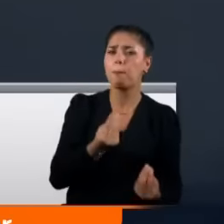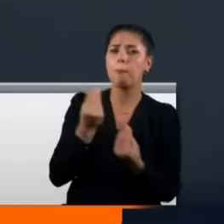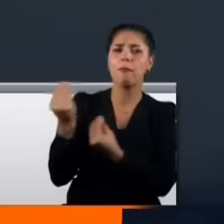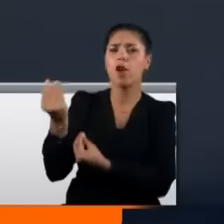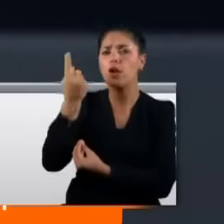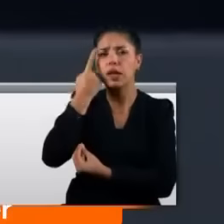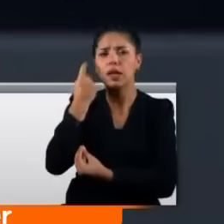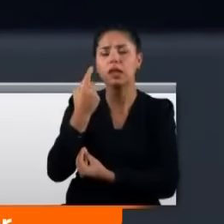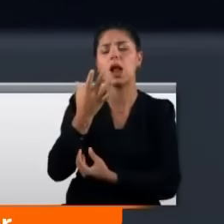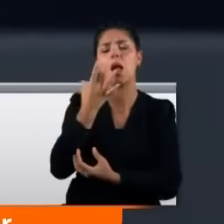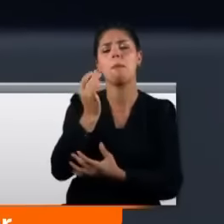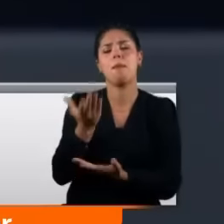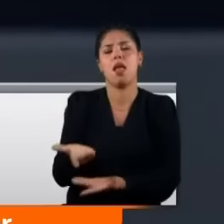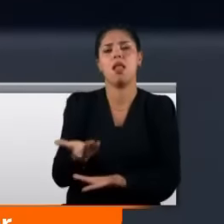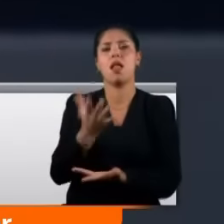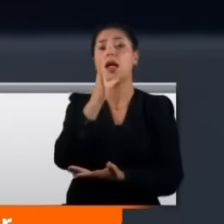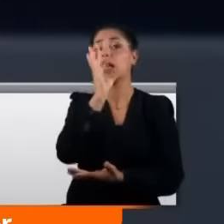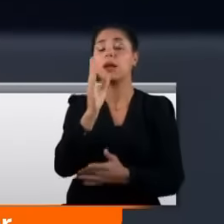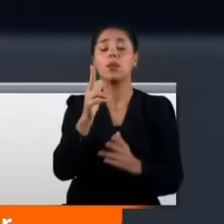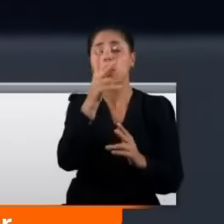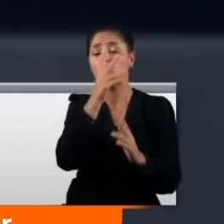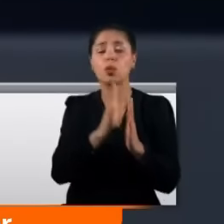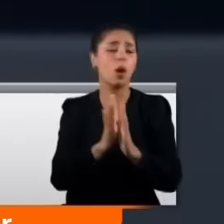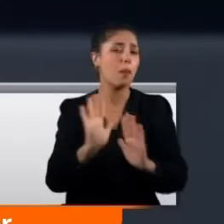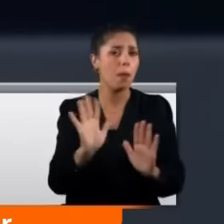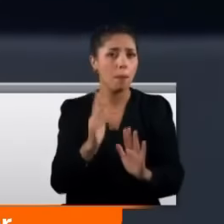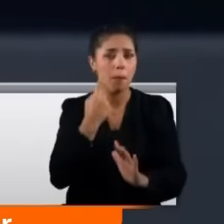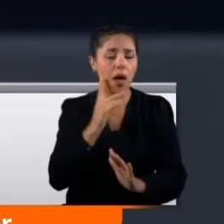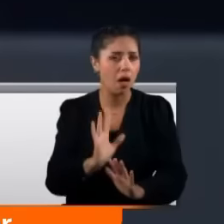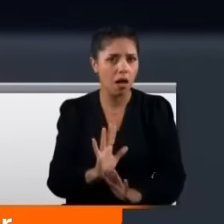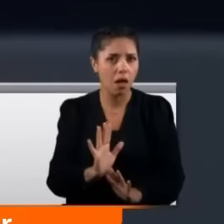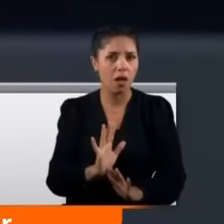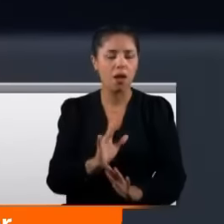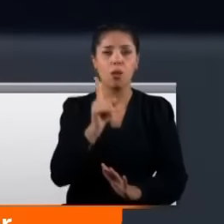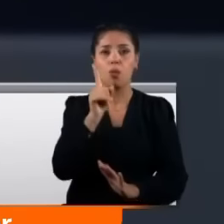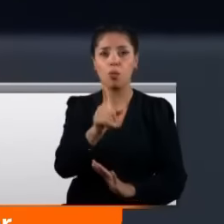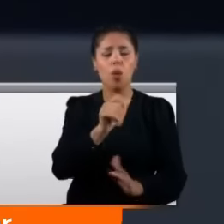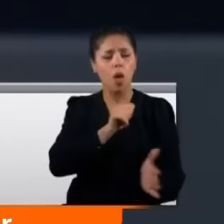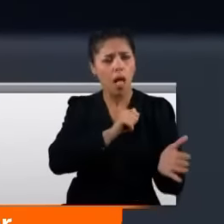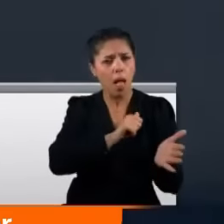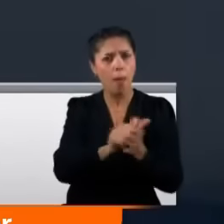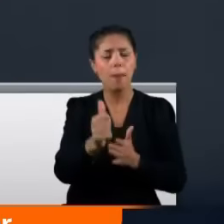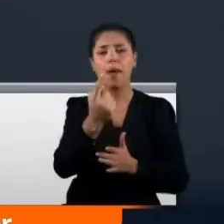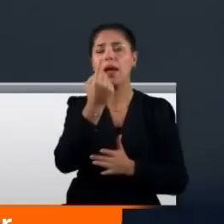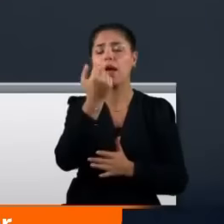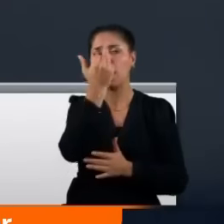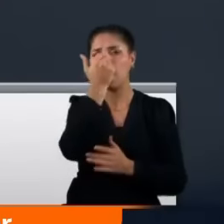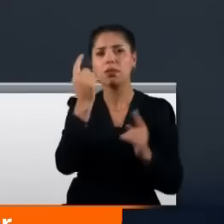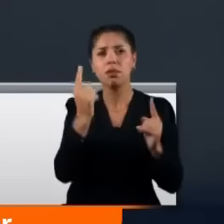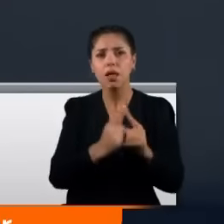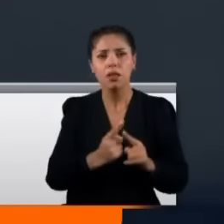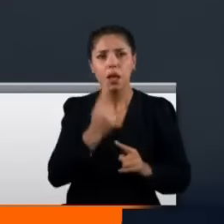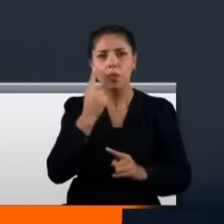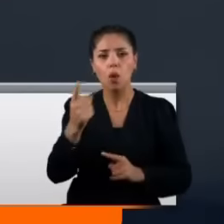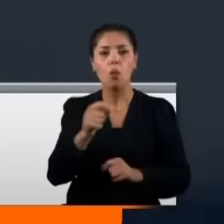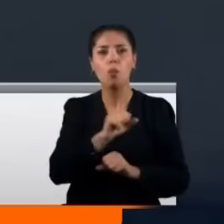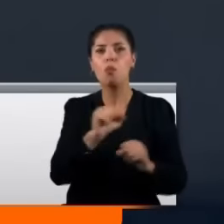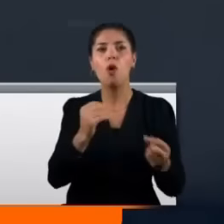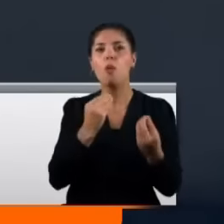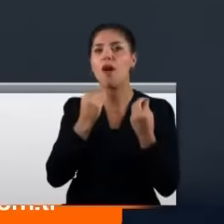bellidir. Kimse kusura bakmasın ama dökülen her damla kana o bombaları